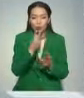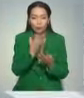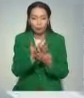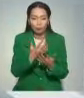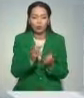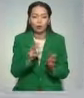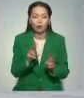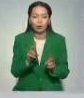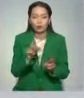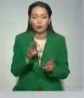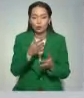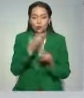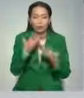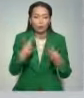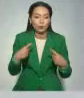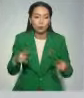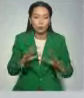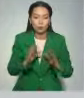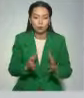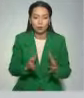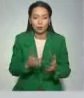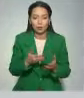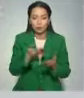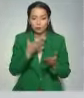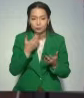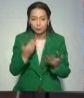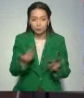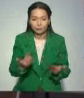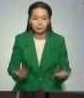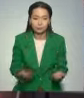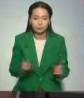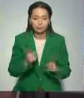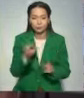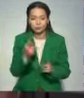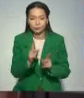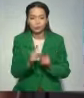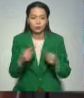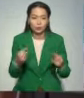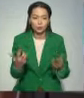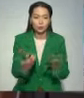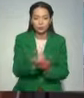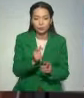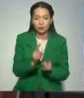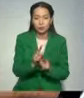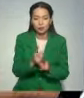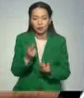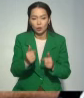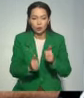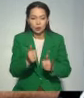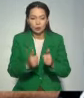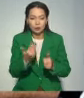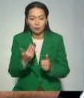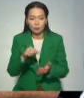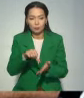из монтесито похоже вся эта Шумиха только на руку монаршей паре супруг подо гревают своей